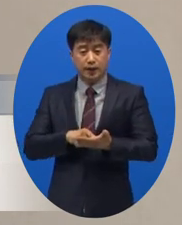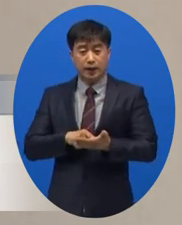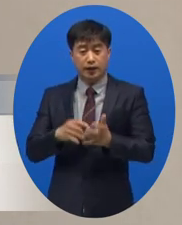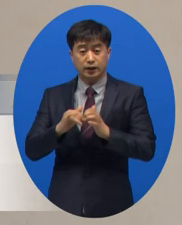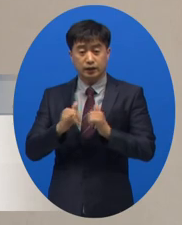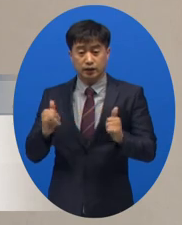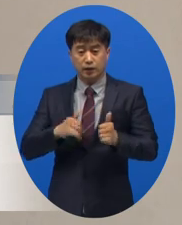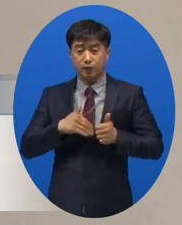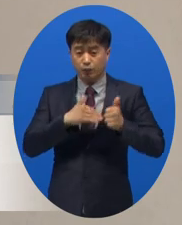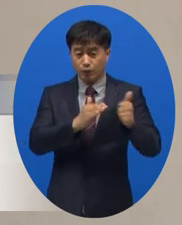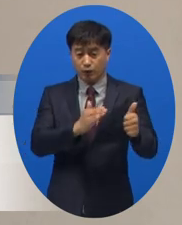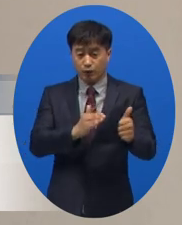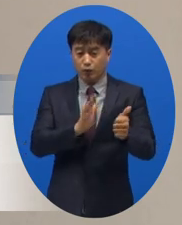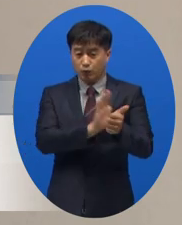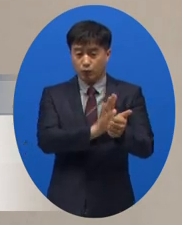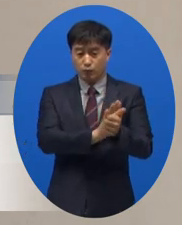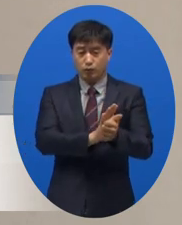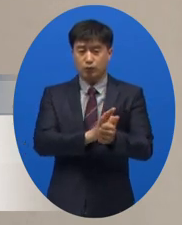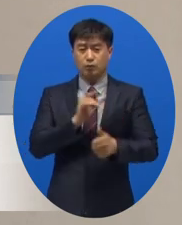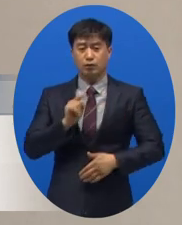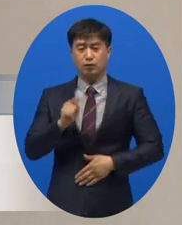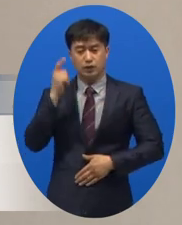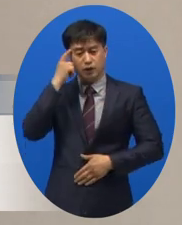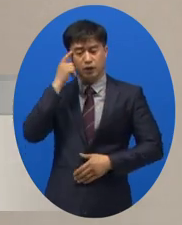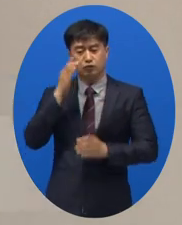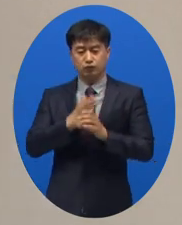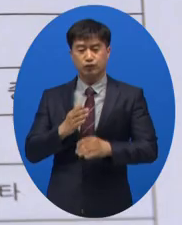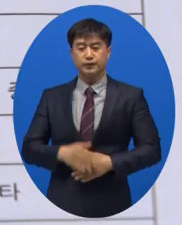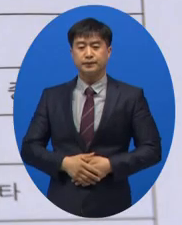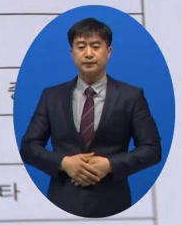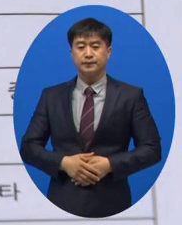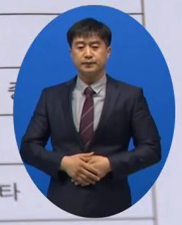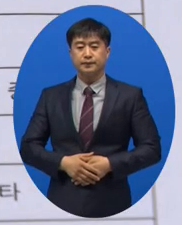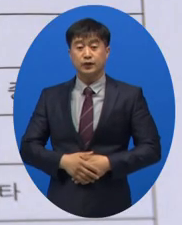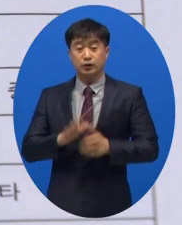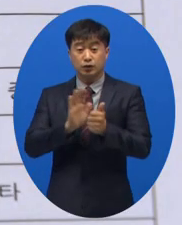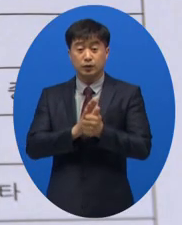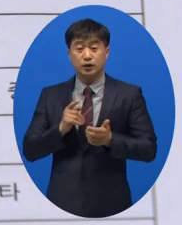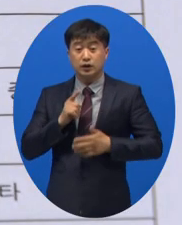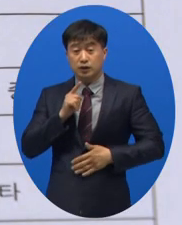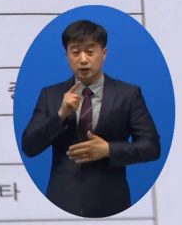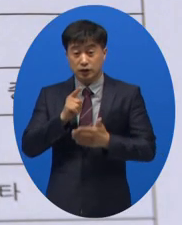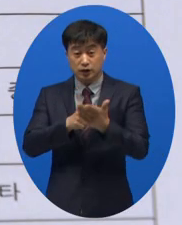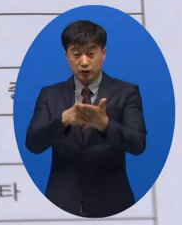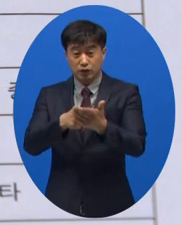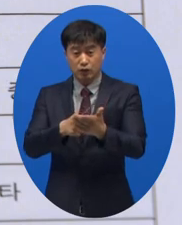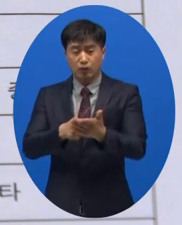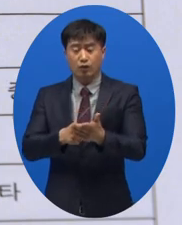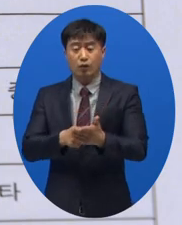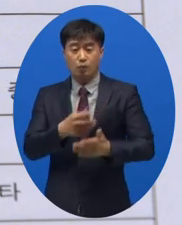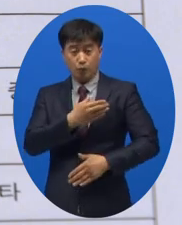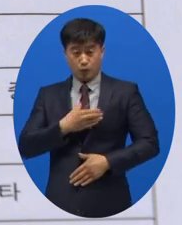긴급하게 인력을 파견해서 지원하는 걸로 지금 생각을 하고 있고요. 서비스 신청은 거주시